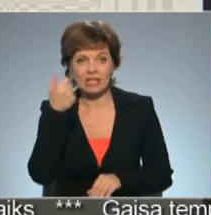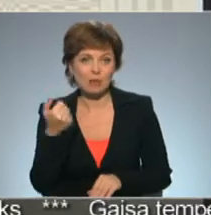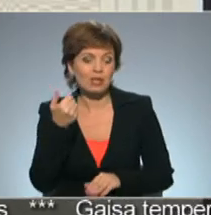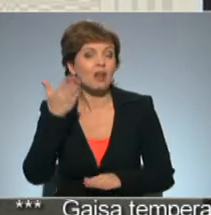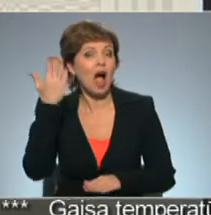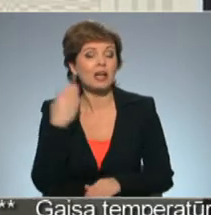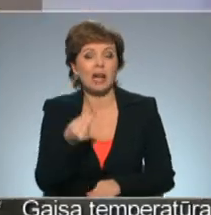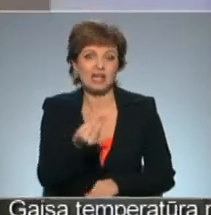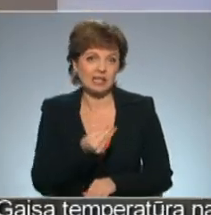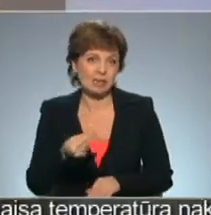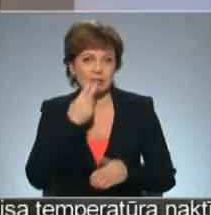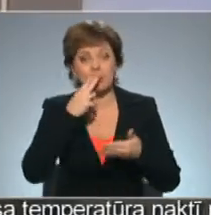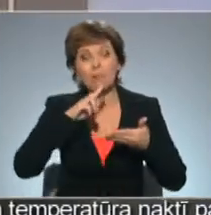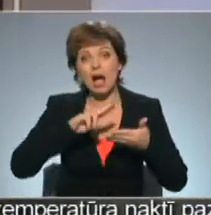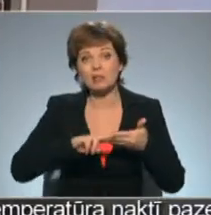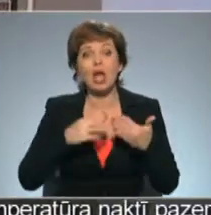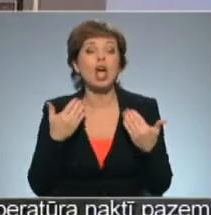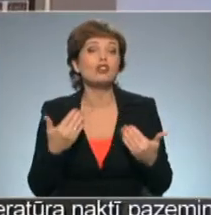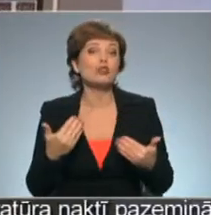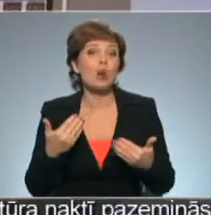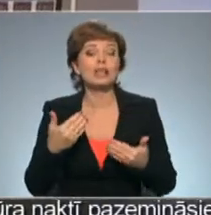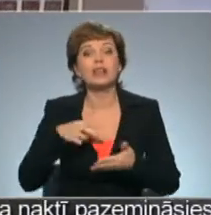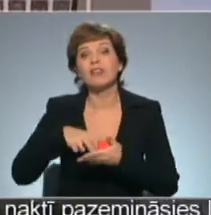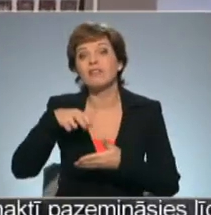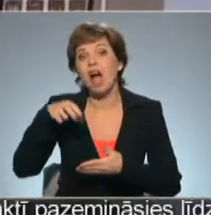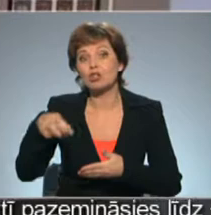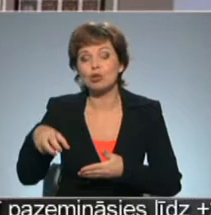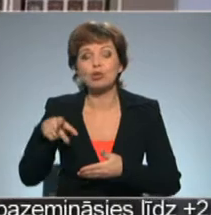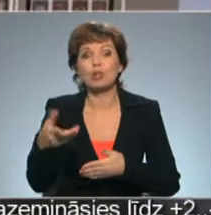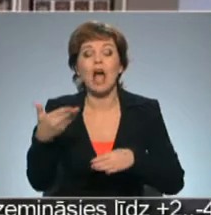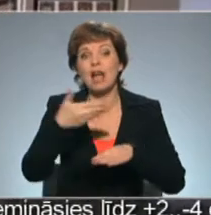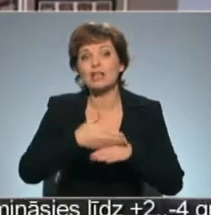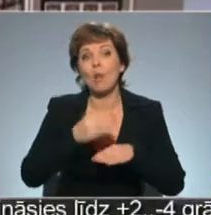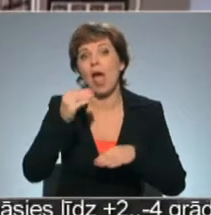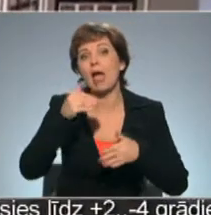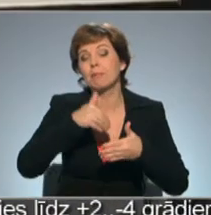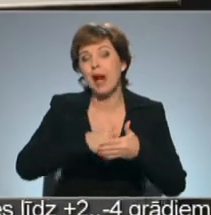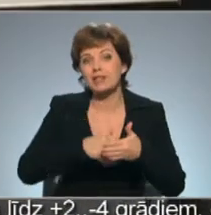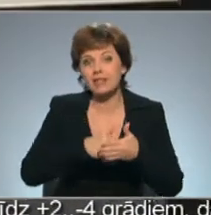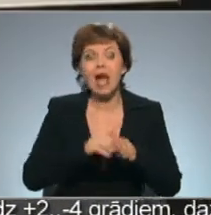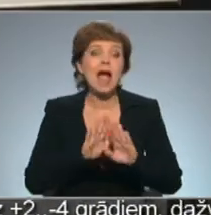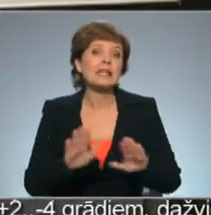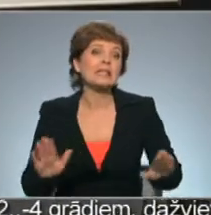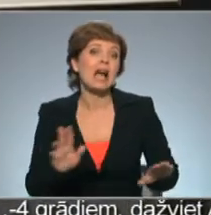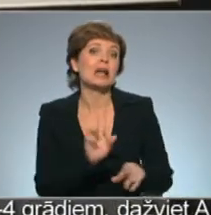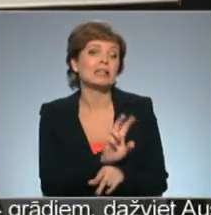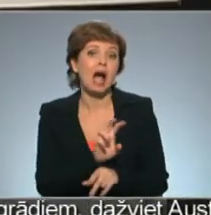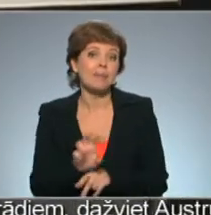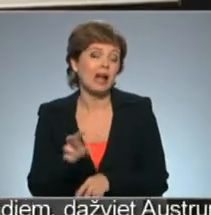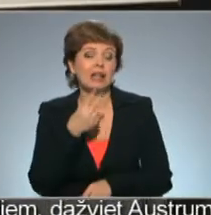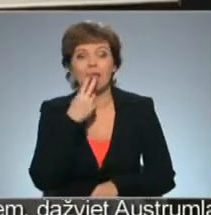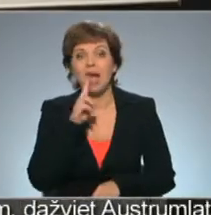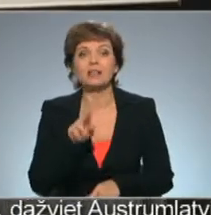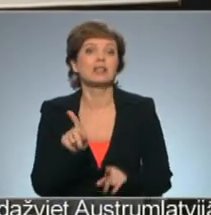agrāk zīmētās pastmarkas. Un, lai gan šodien vēstuļu sūtīšana bieži aizstāja e-pasts, izstādes apmeklētāji uz tām neraugās tikai kā